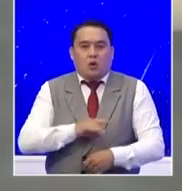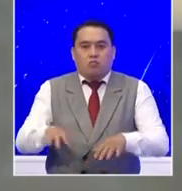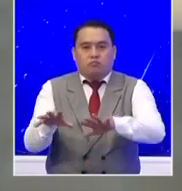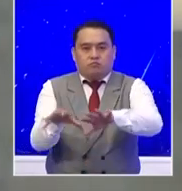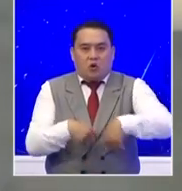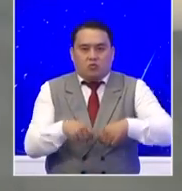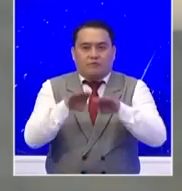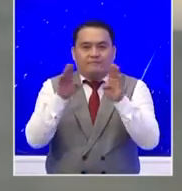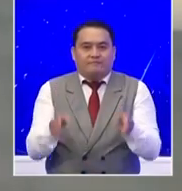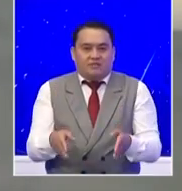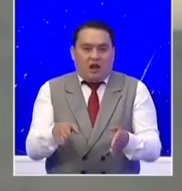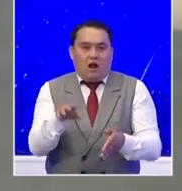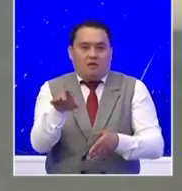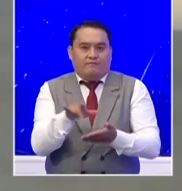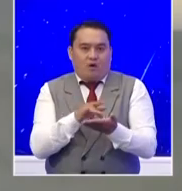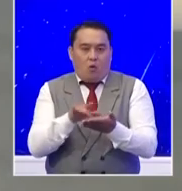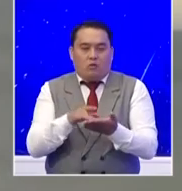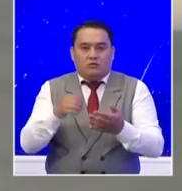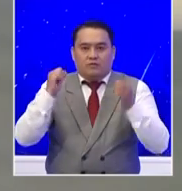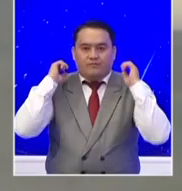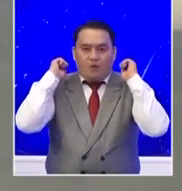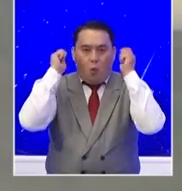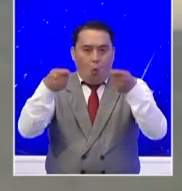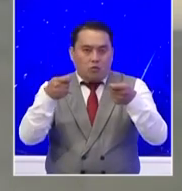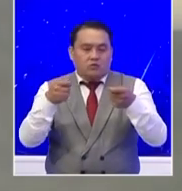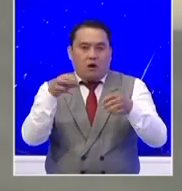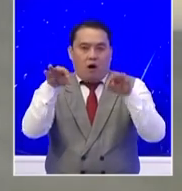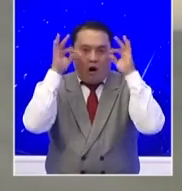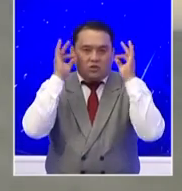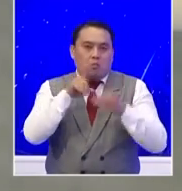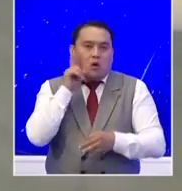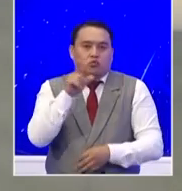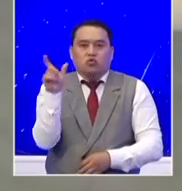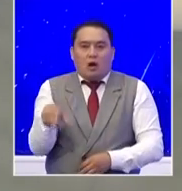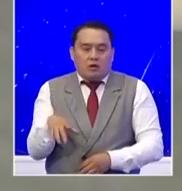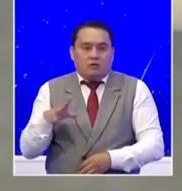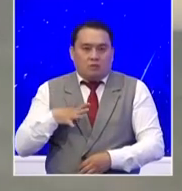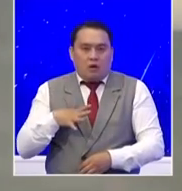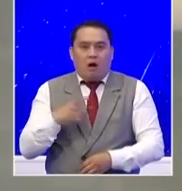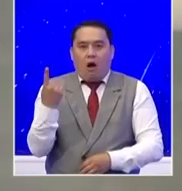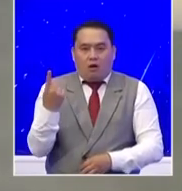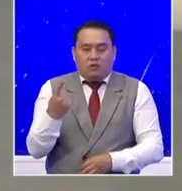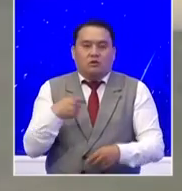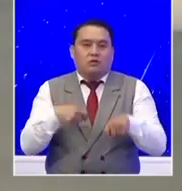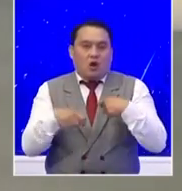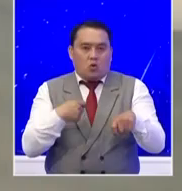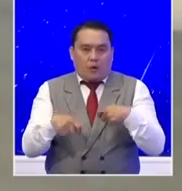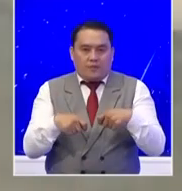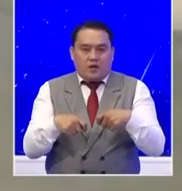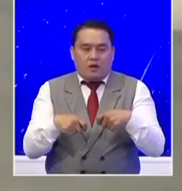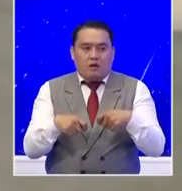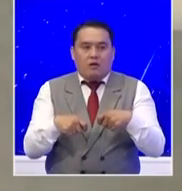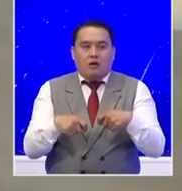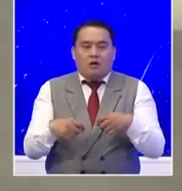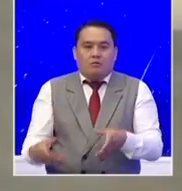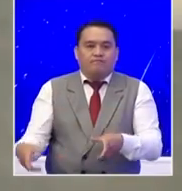похитить платежный терминал. В целях конспирации, натянув на голову капюшон и очки, молодой человек пошел на дело в один из торговых домов. Закинув